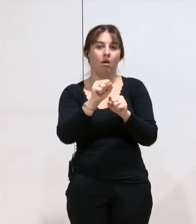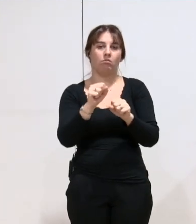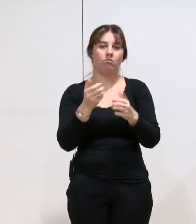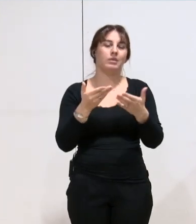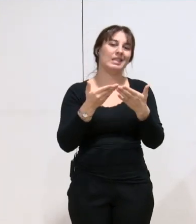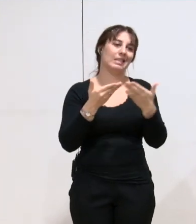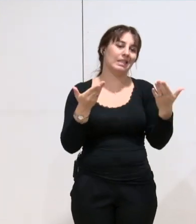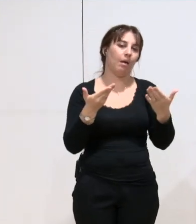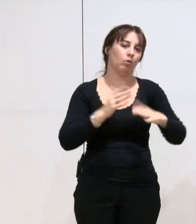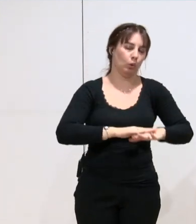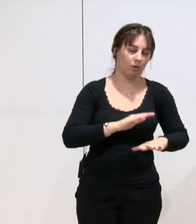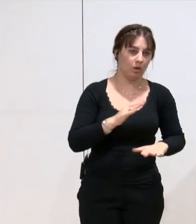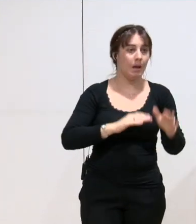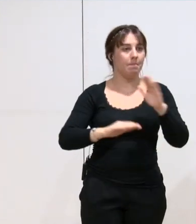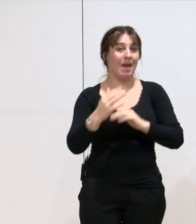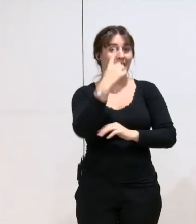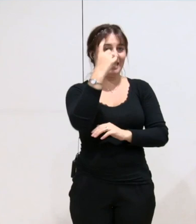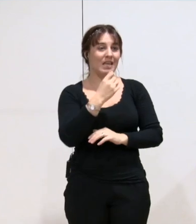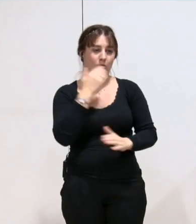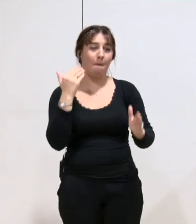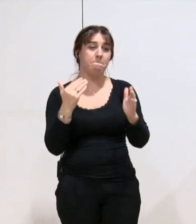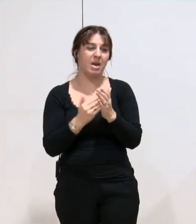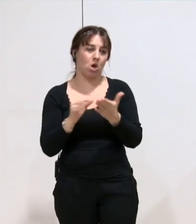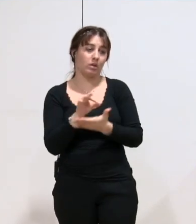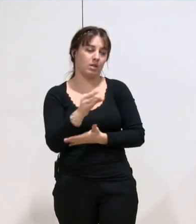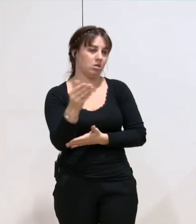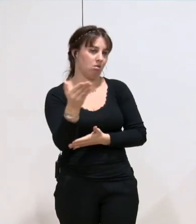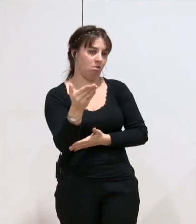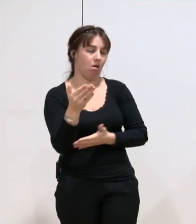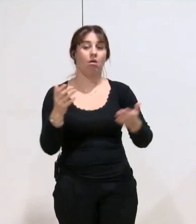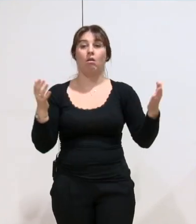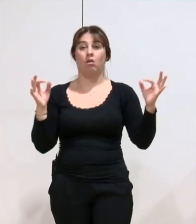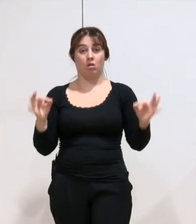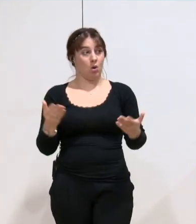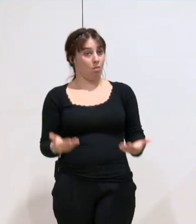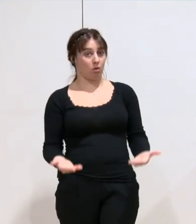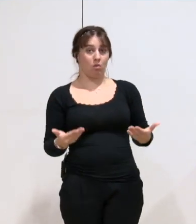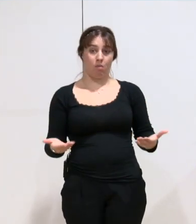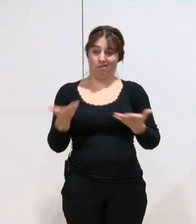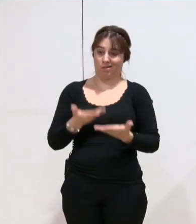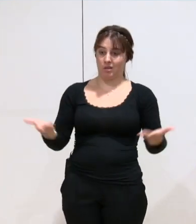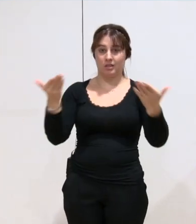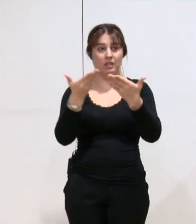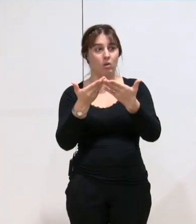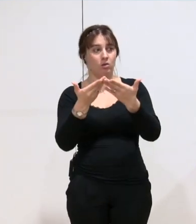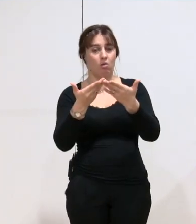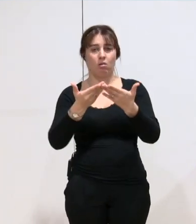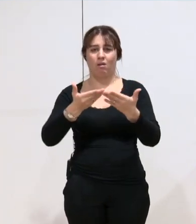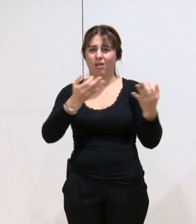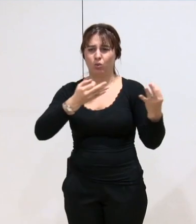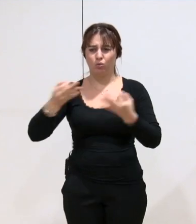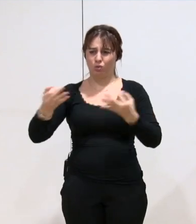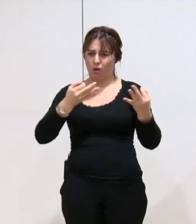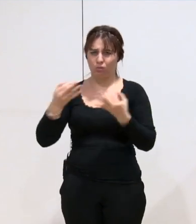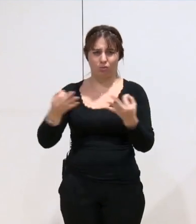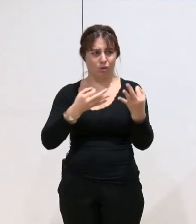Ce qui serait plus pertinent comme question à poser, c'est pourquoi sommes-nous aujourd'hui dans une situation où il faut sans cesse, d'une